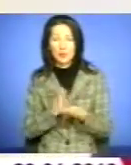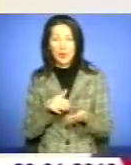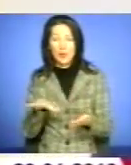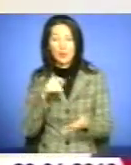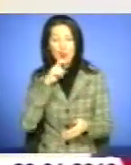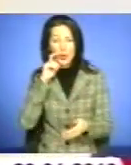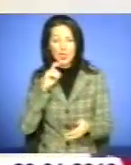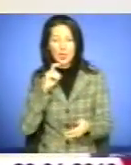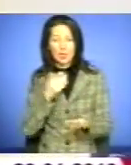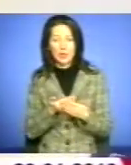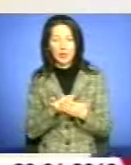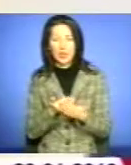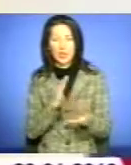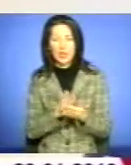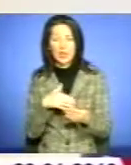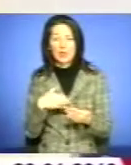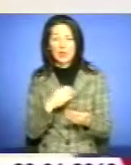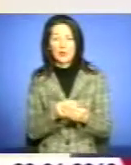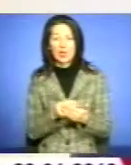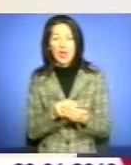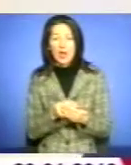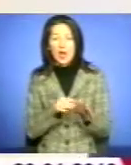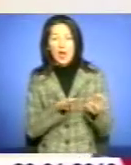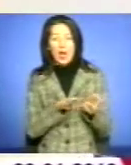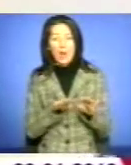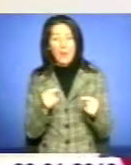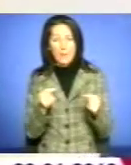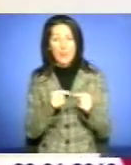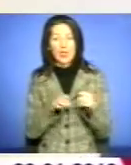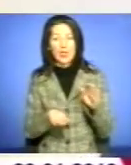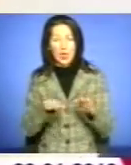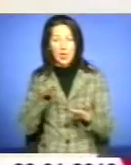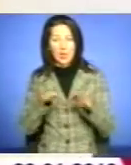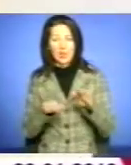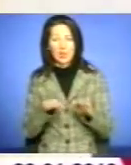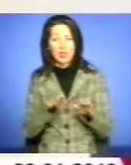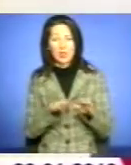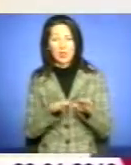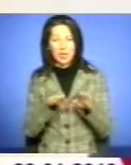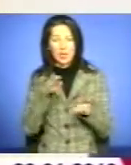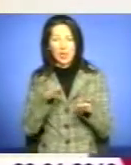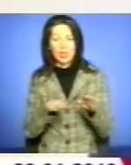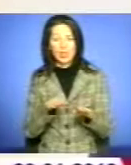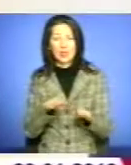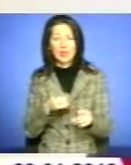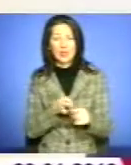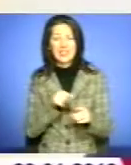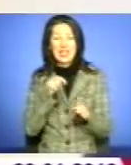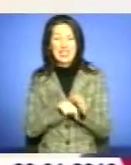там, скажімо так, своя певна ієрархія. Абсолютно важливість – це річ,